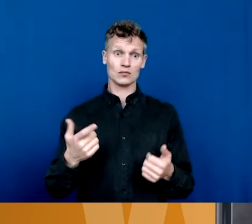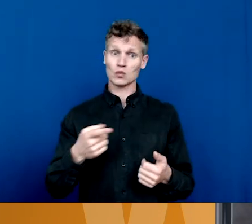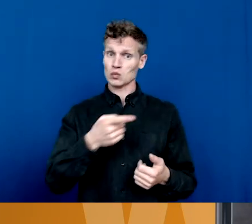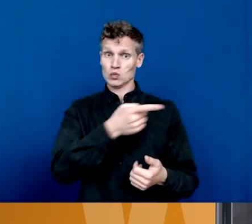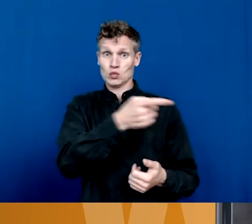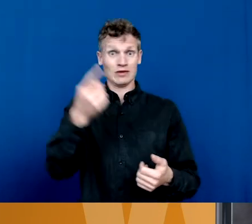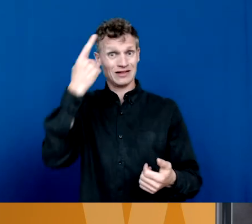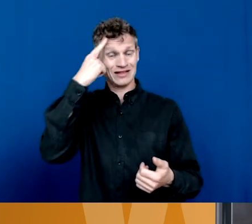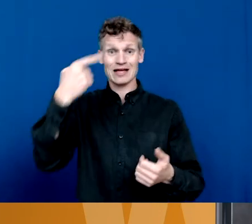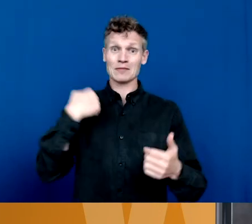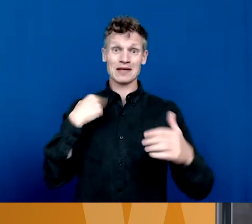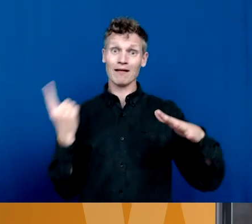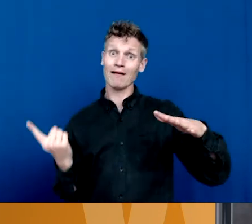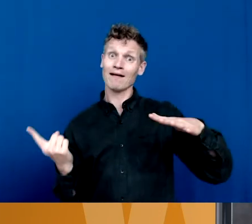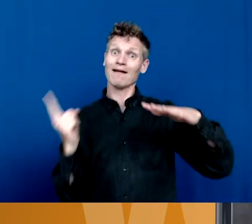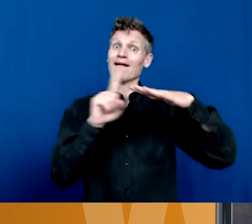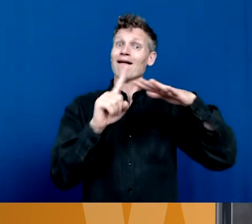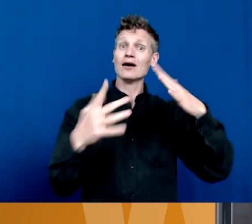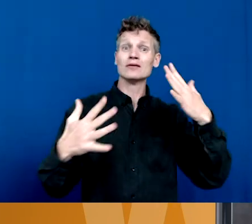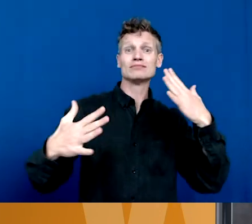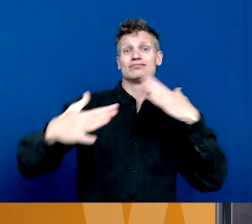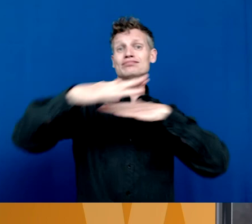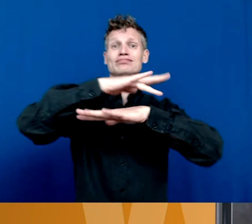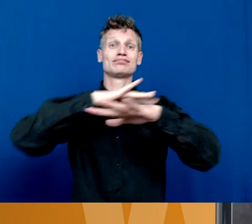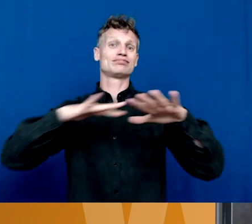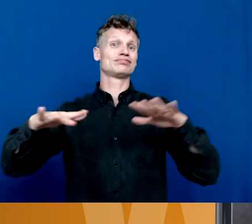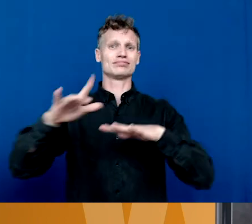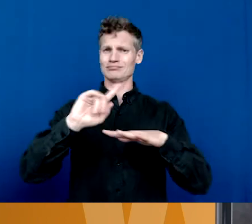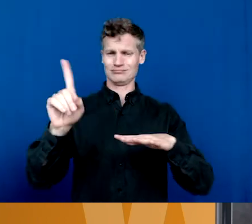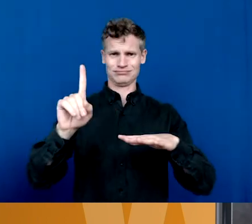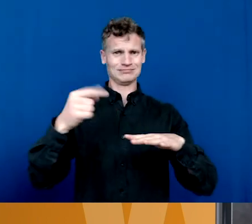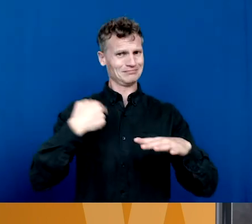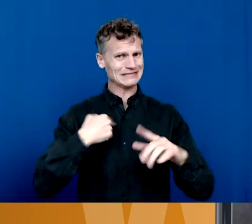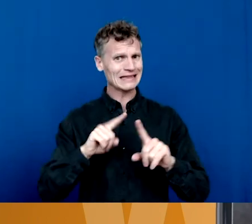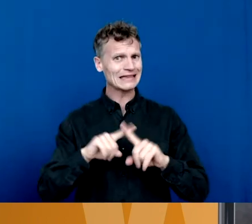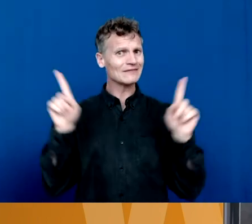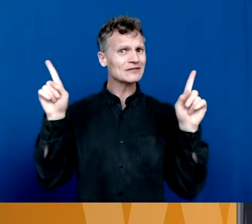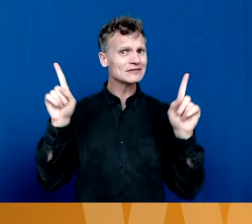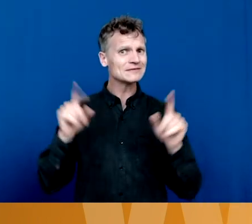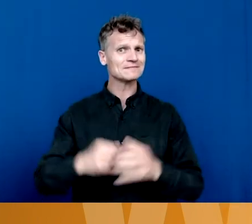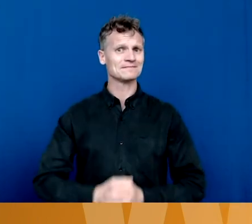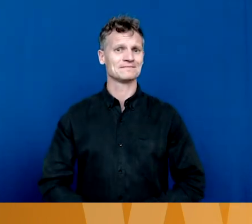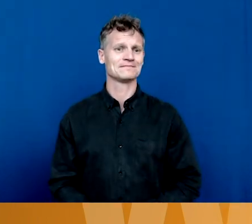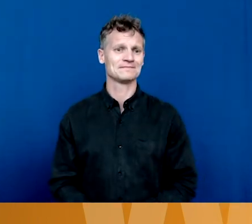je me fonde dans la masse alors que je suis né avec une singularité.